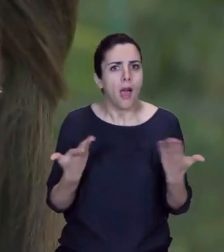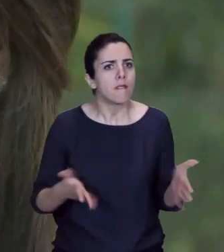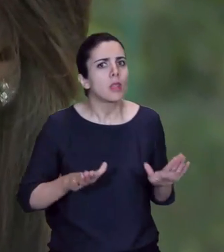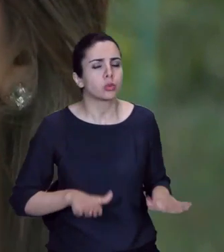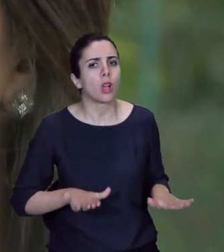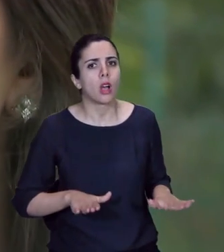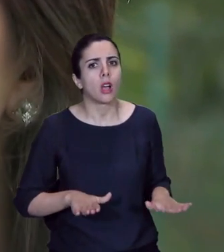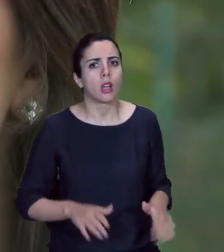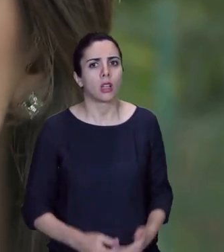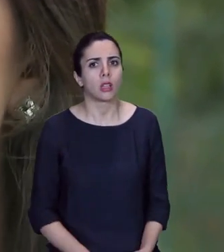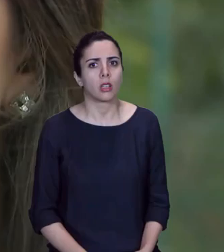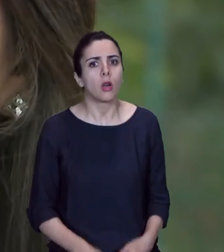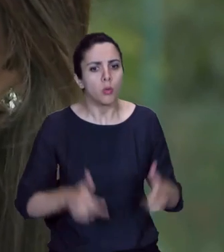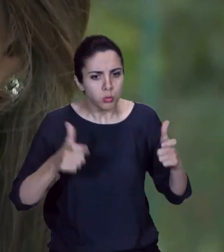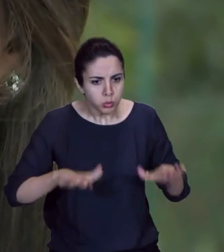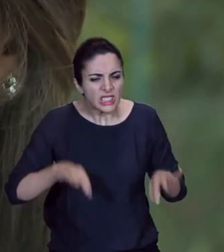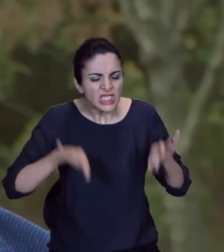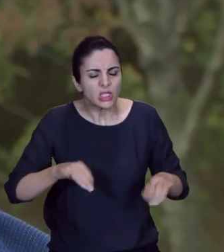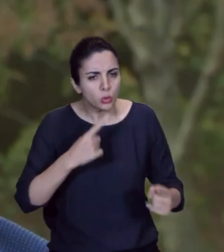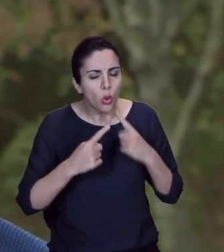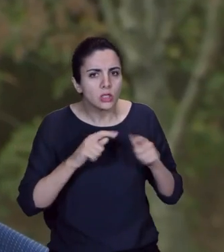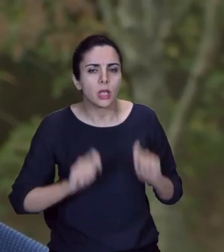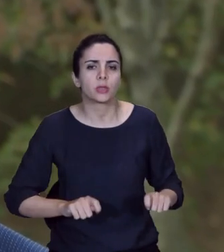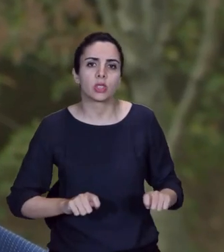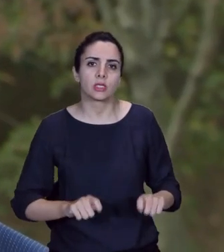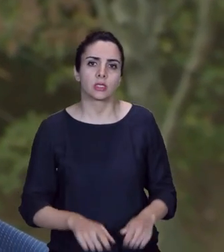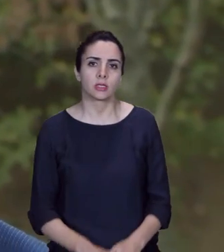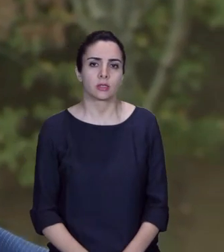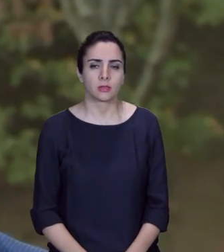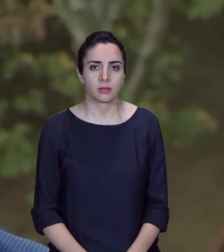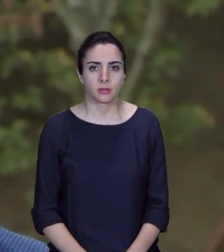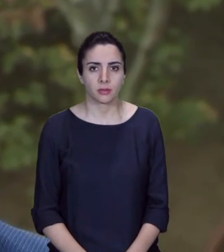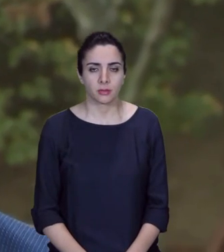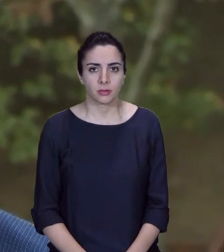Evet, burada. Burada ve şimdi.